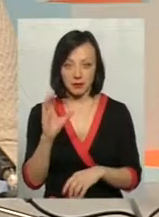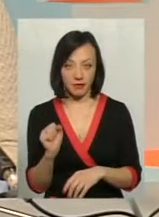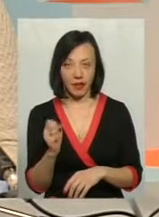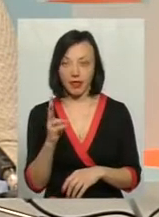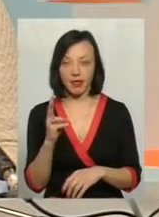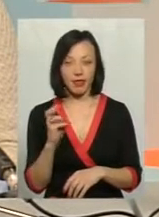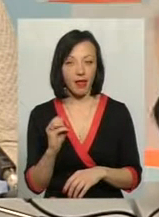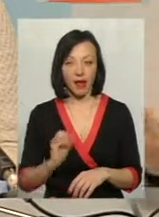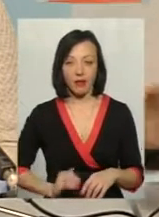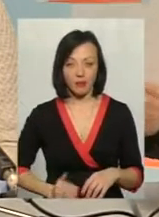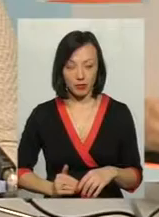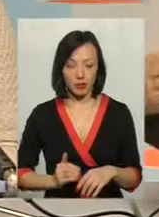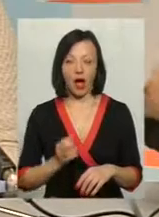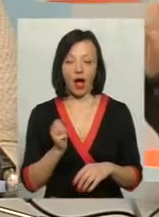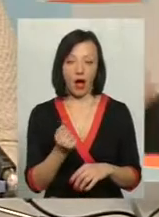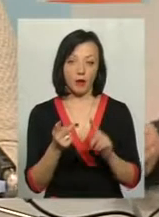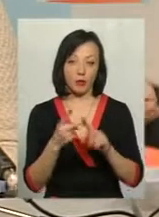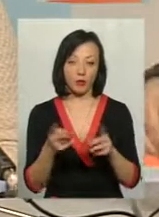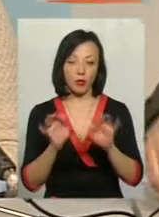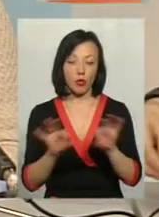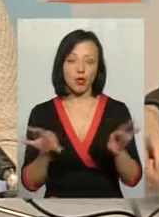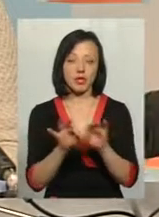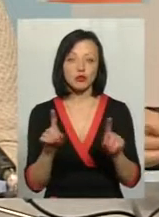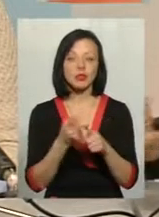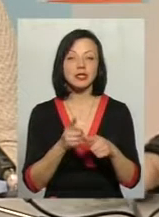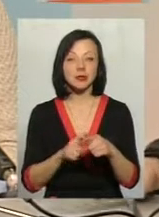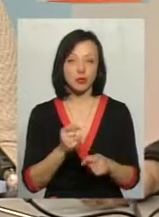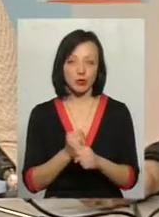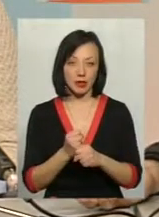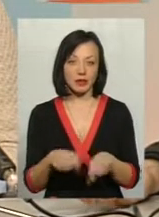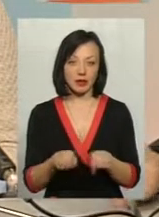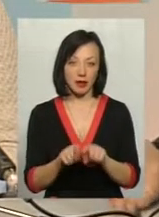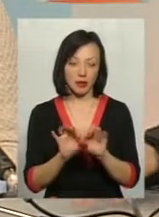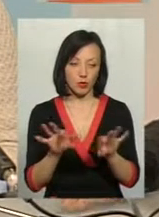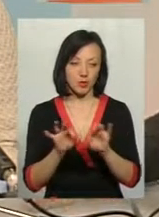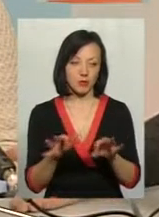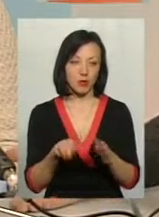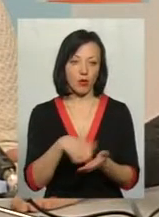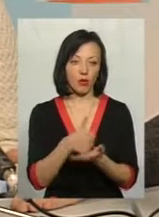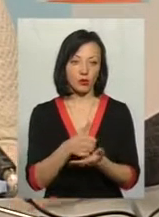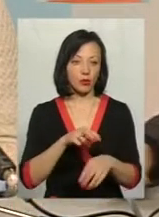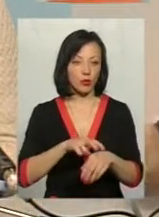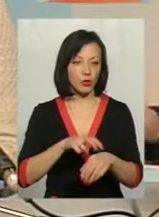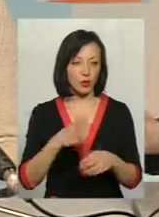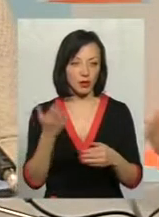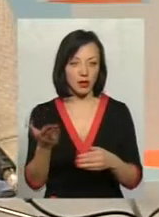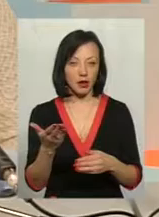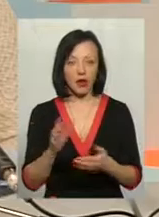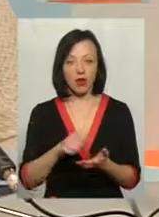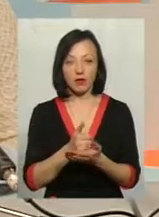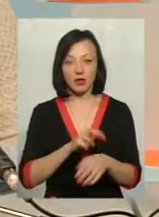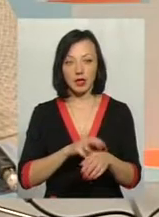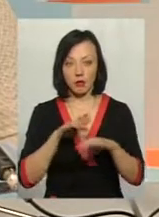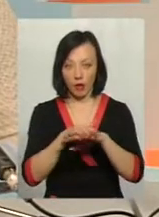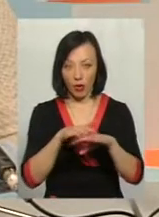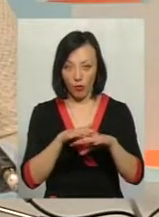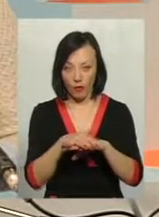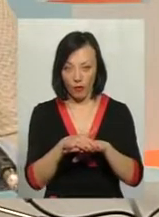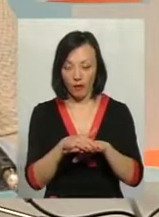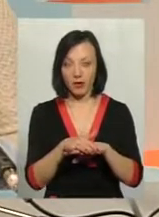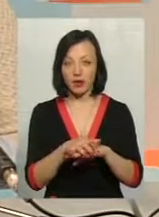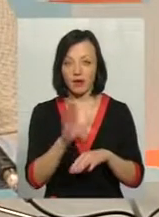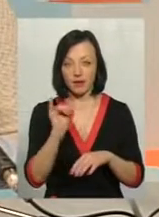некомерційного, а по-друге, їм потрібно пояснити, що з цим робити. Отак от я пояснив це головному лікарю. Головний лікар, порахувавши,